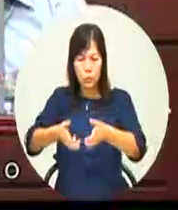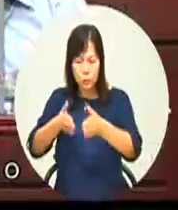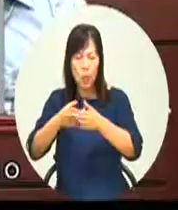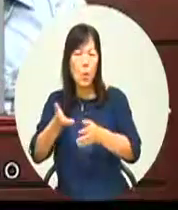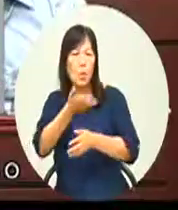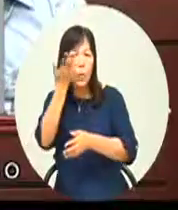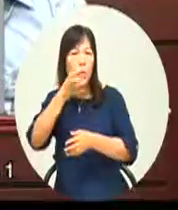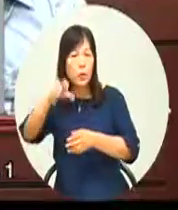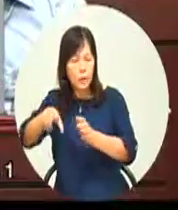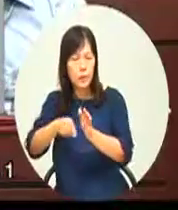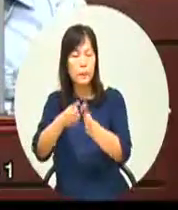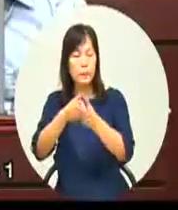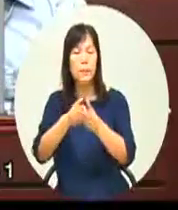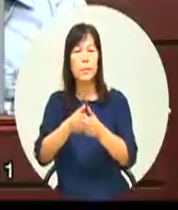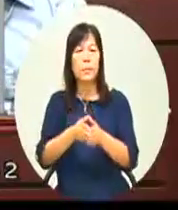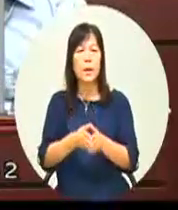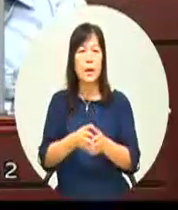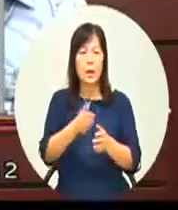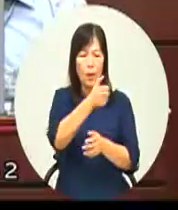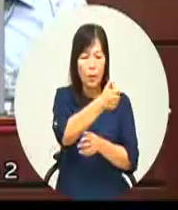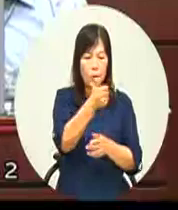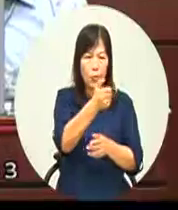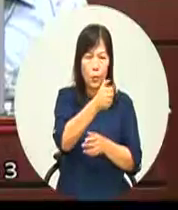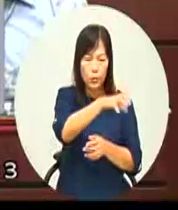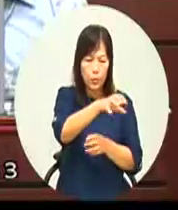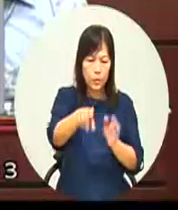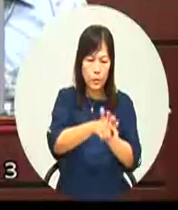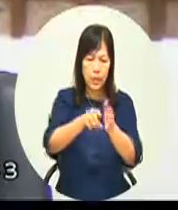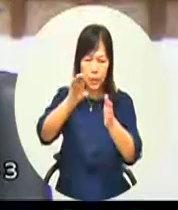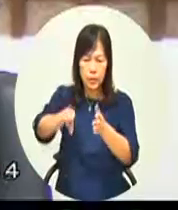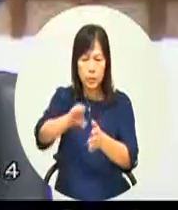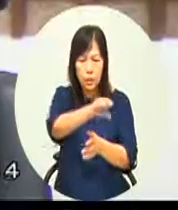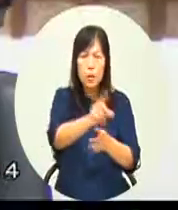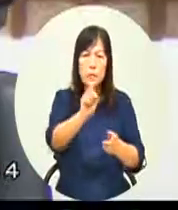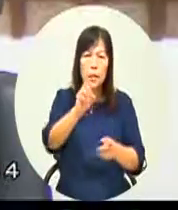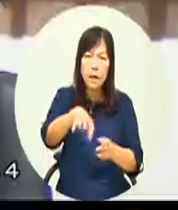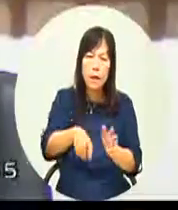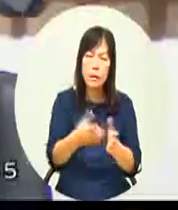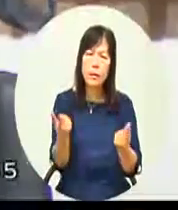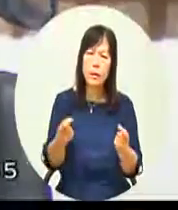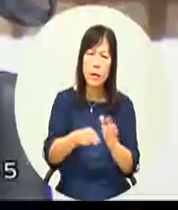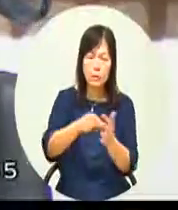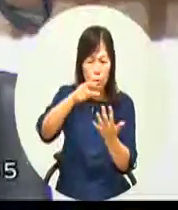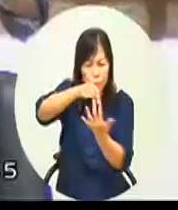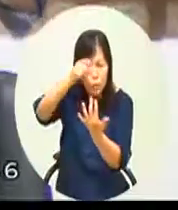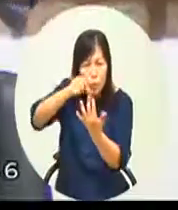点。 好，那你50站你的停车格要在哪里？也是在这里面抽出